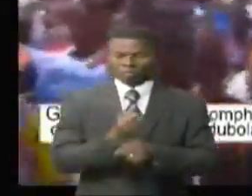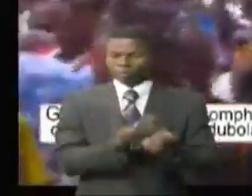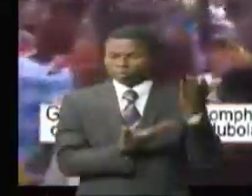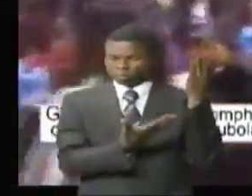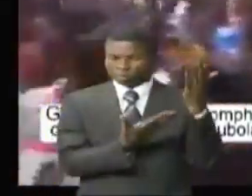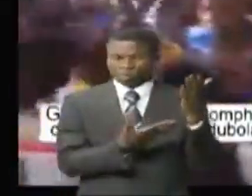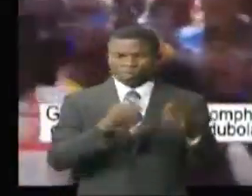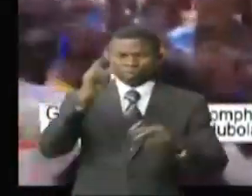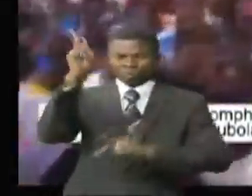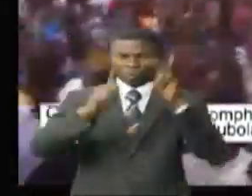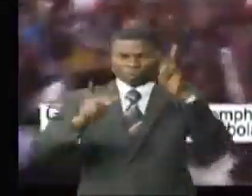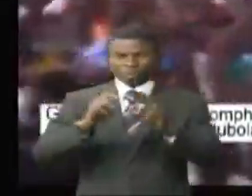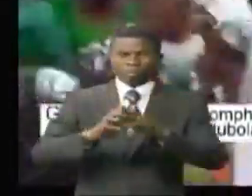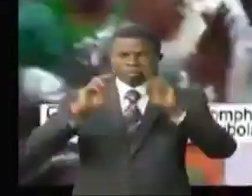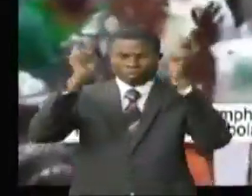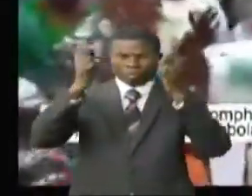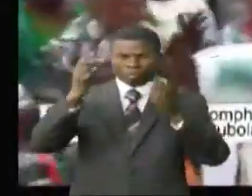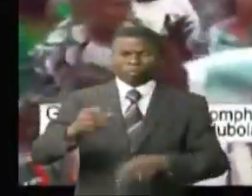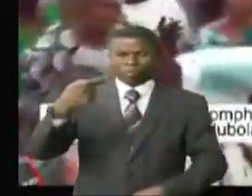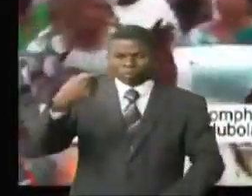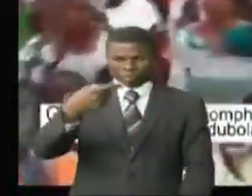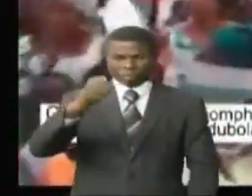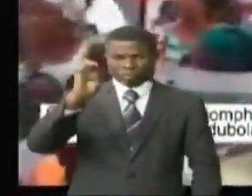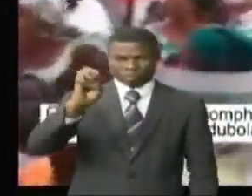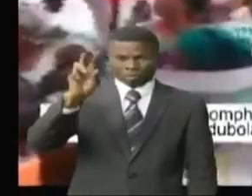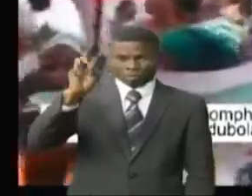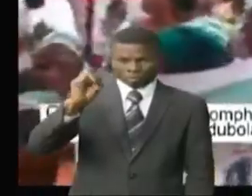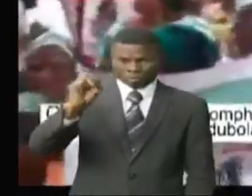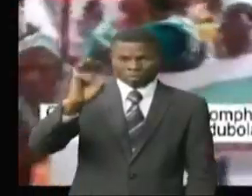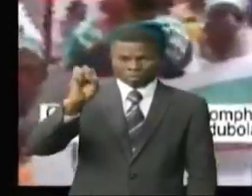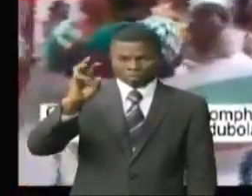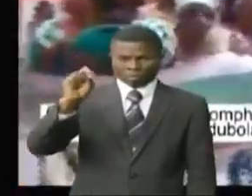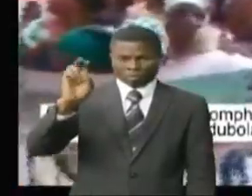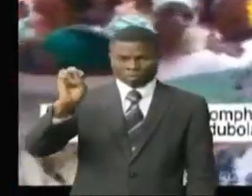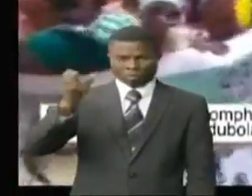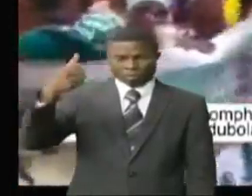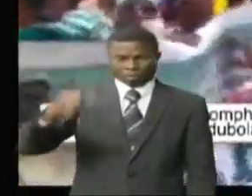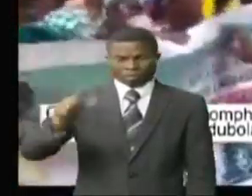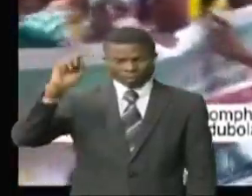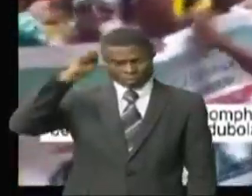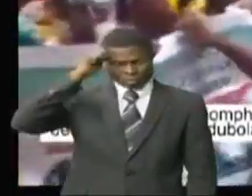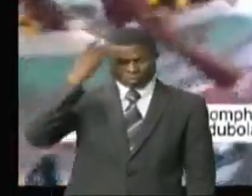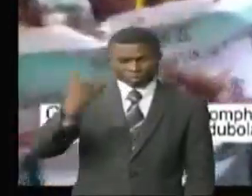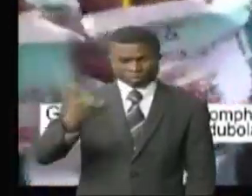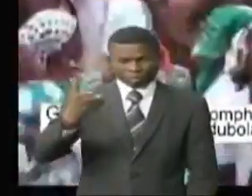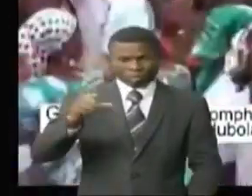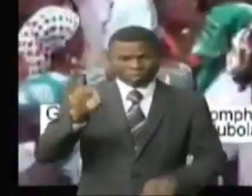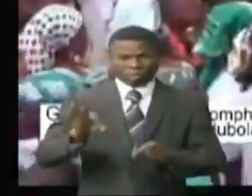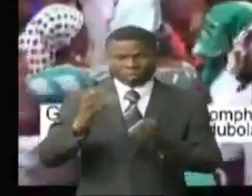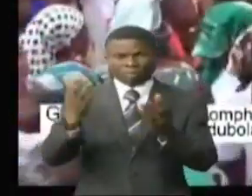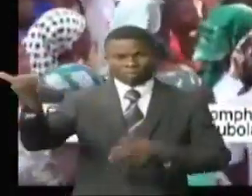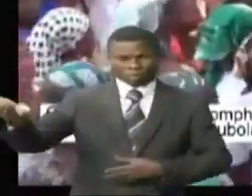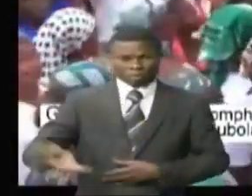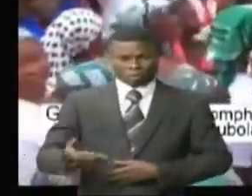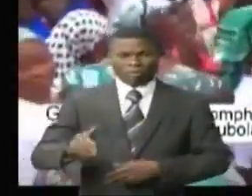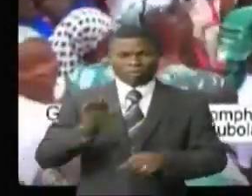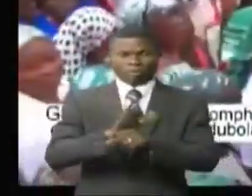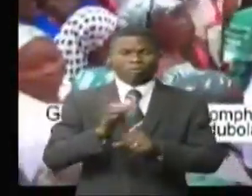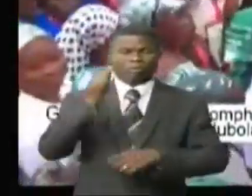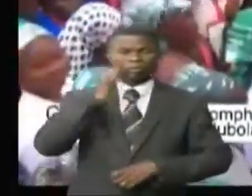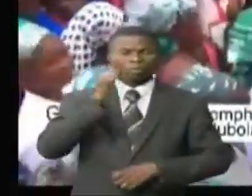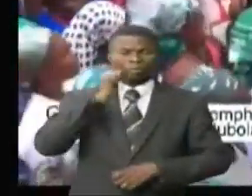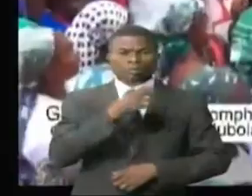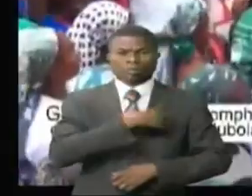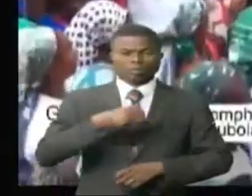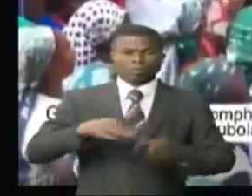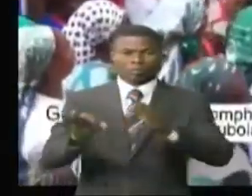pour les habitants de Guémena, province du Sud-Ubangi, qui restera gravé dans la mémoire de ces derniers. Cette terre accueillait l'une des dignes filles, la présidente